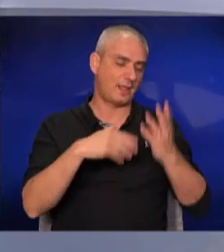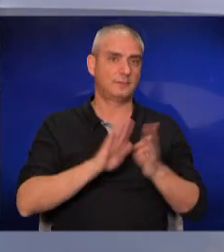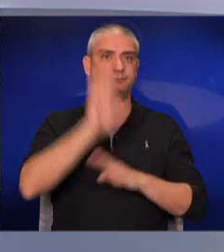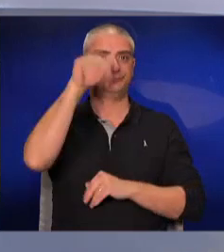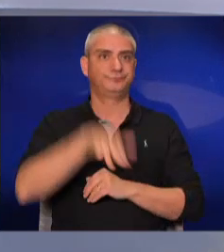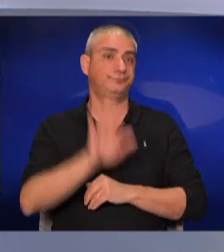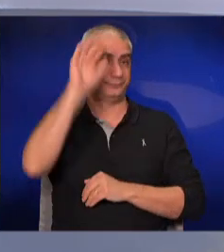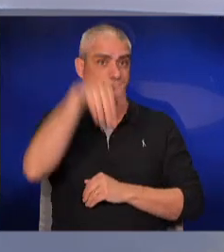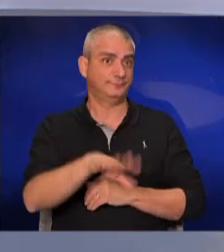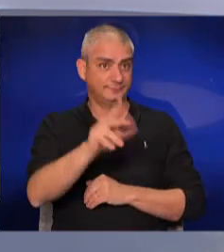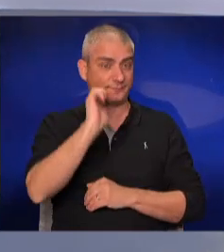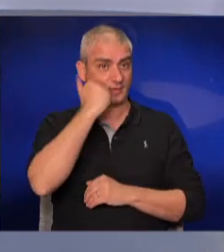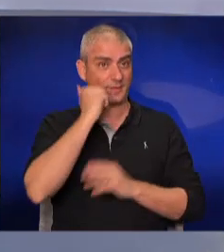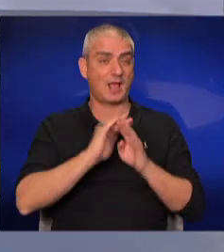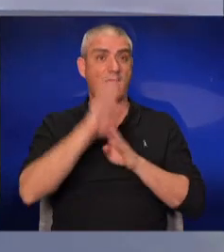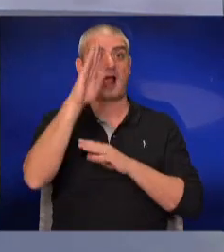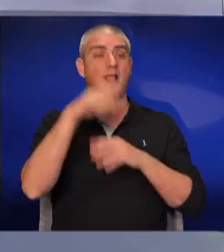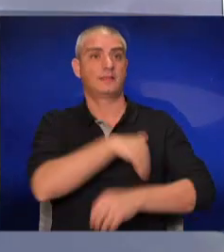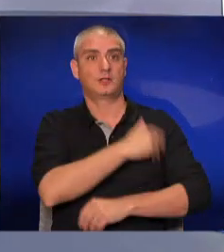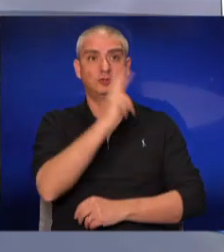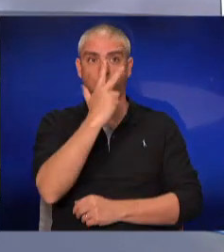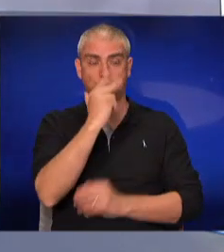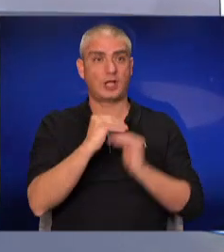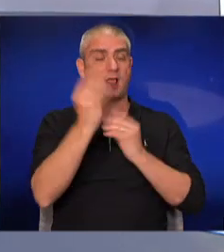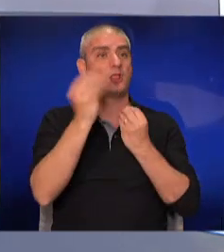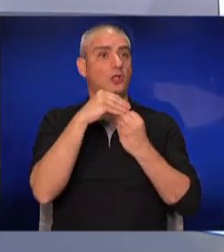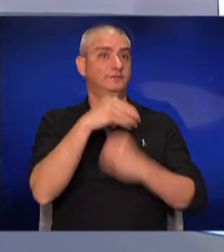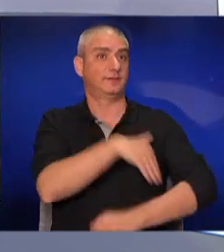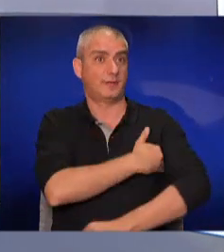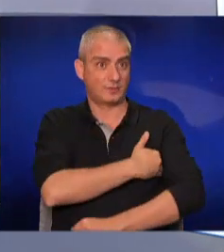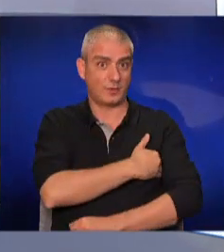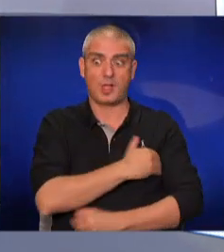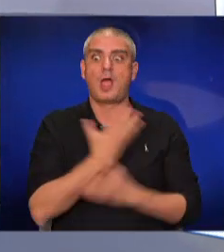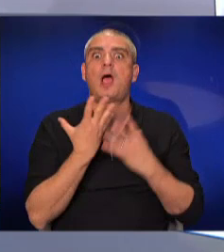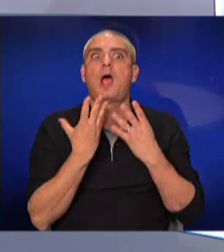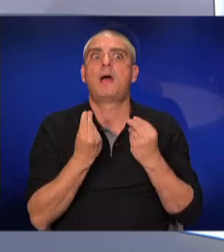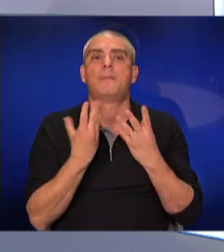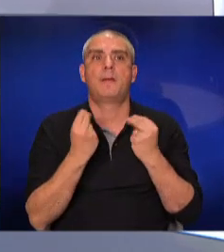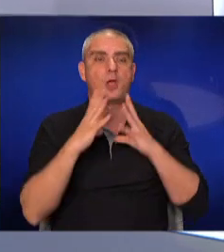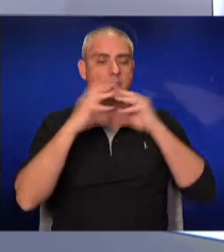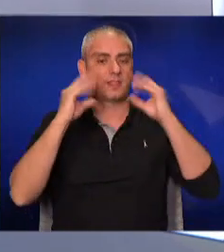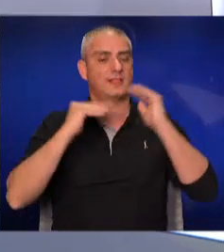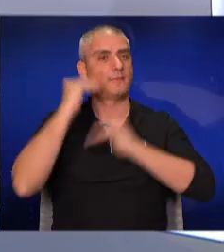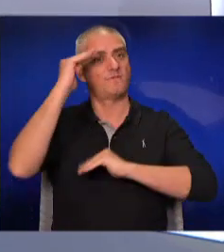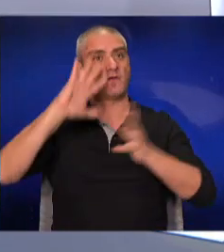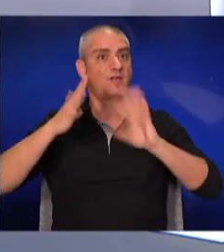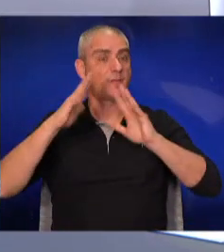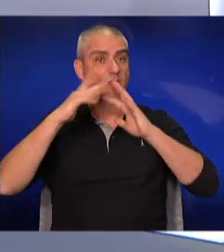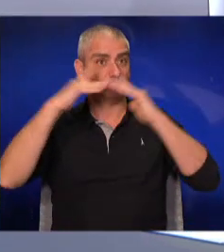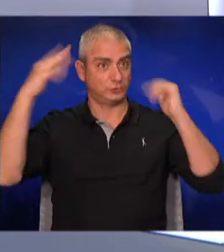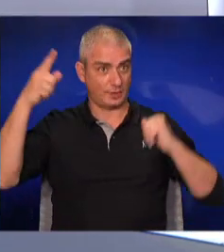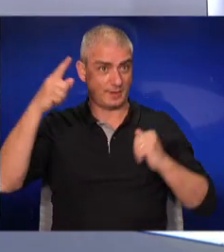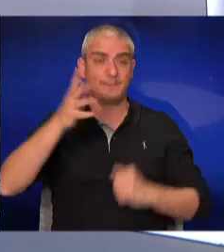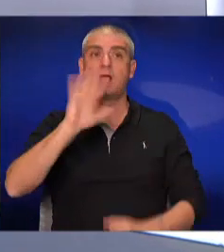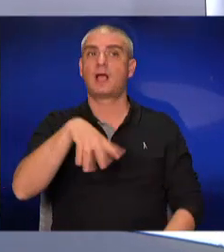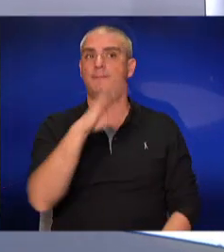עולים, יורדים. מחר עלייה בטמפרטורות, יום שלישי, עלייה נוספת בטמפרטורות, הרבה מאוד עננים גבוהים ובינוניים בשמיים. גם